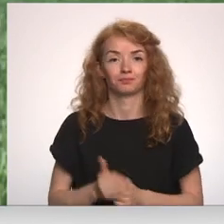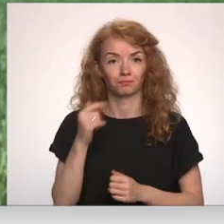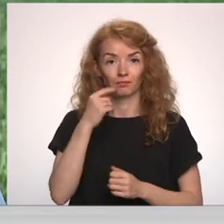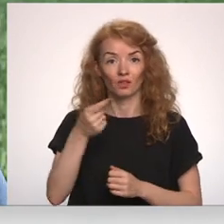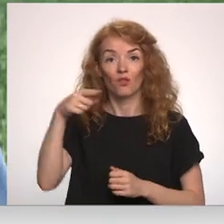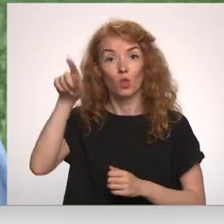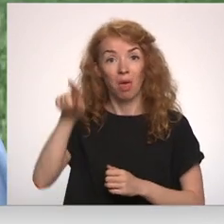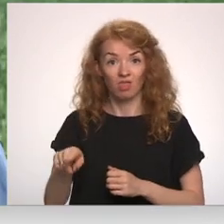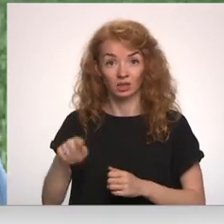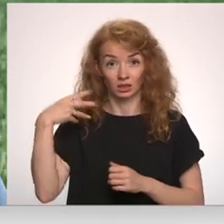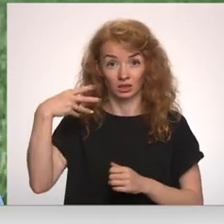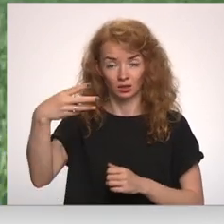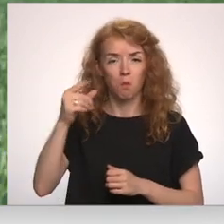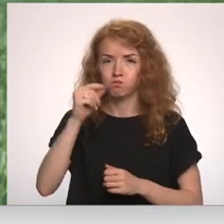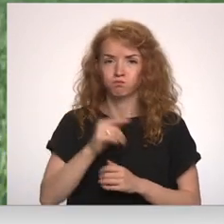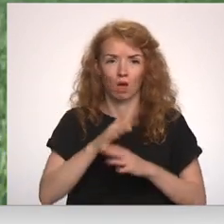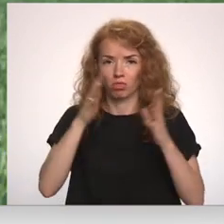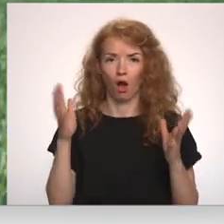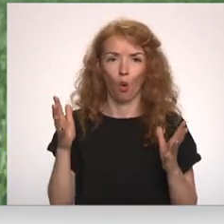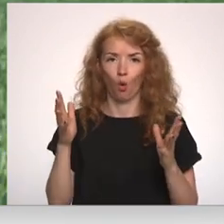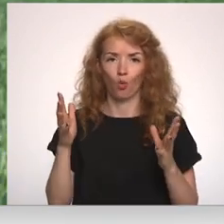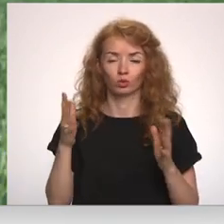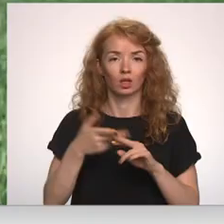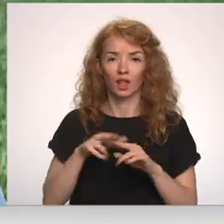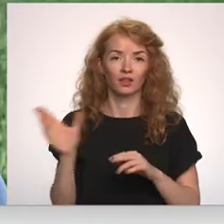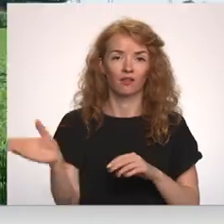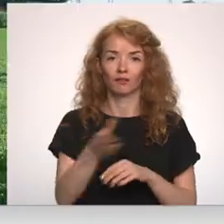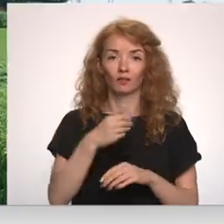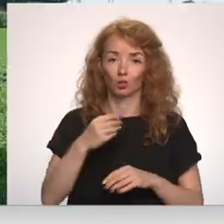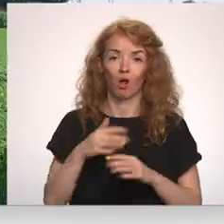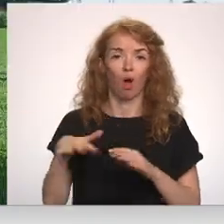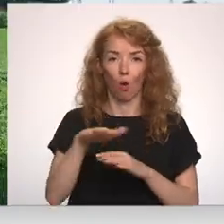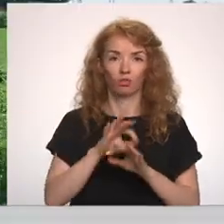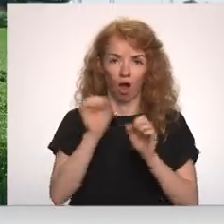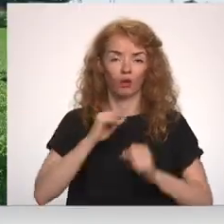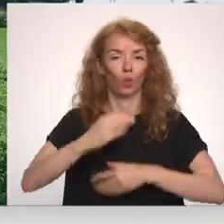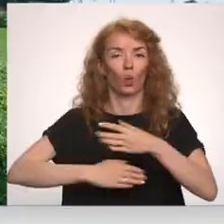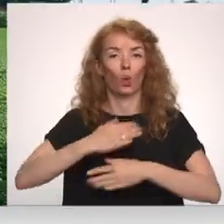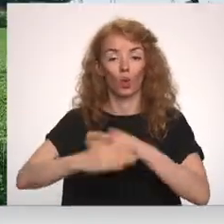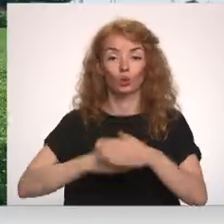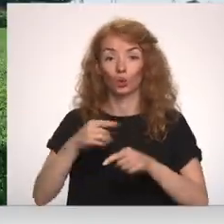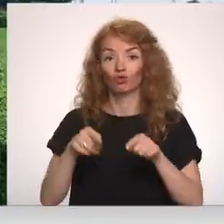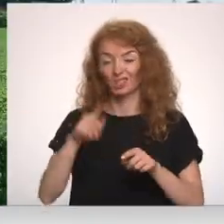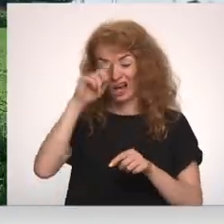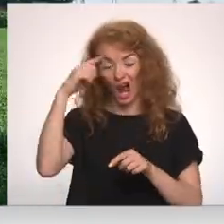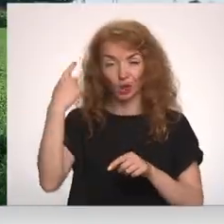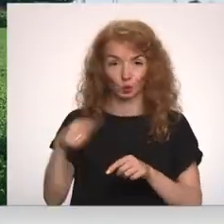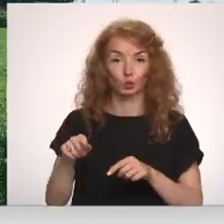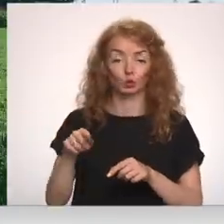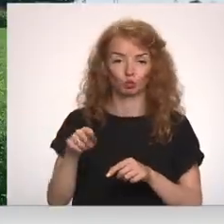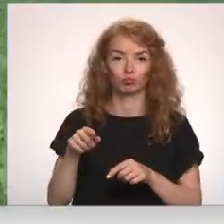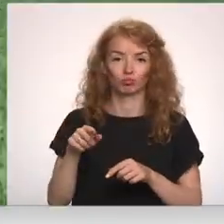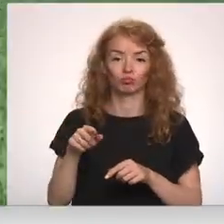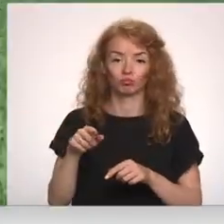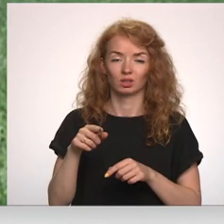mēnesis tas būs jau pat raku. Ja. Pēc mēneša praktiski mēs visus lauks varēsim kult, ja viņš tā turpināsies. Šobrīd šitais karstums viņš